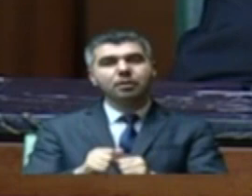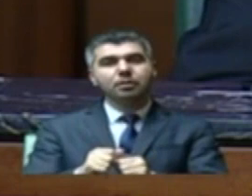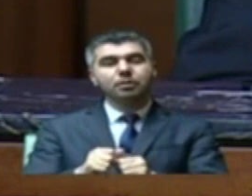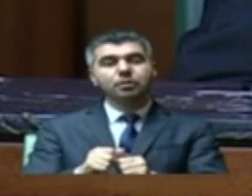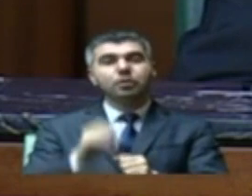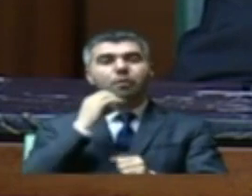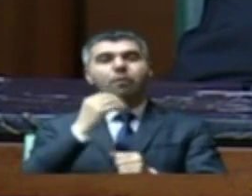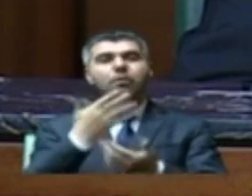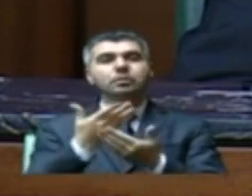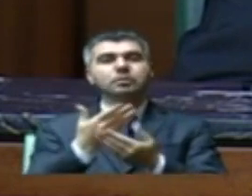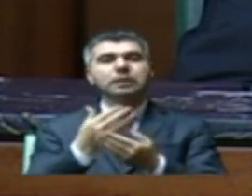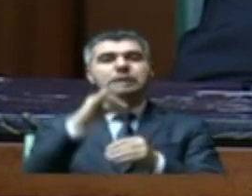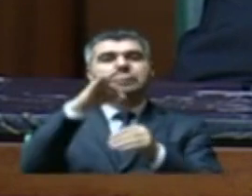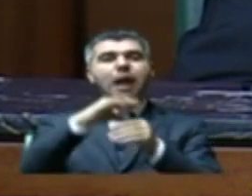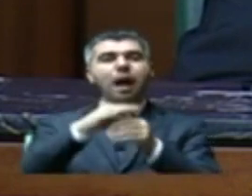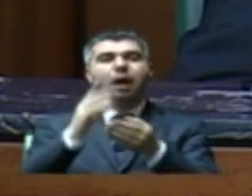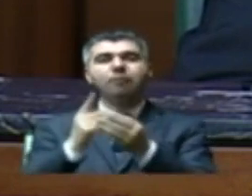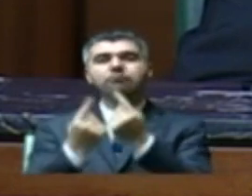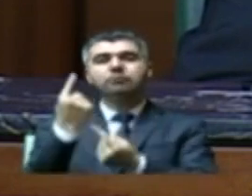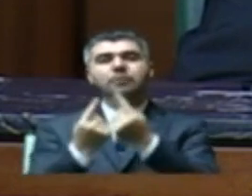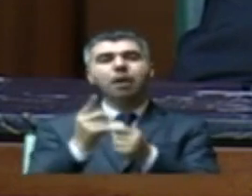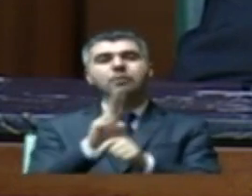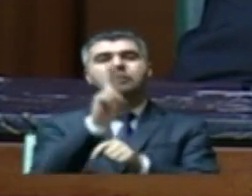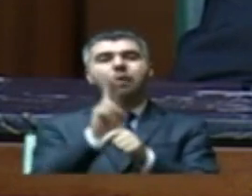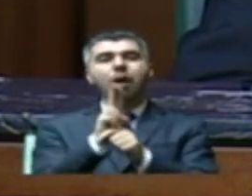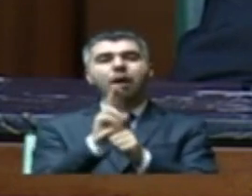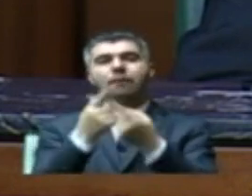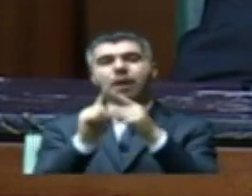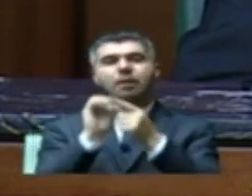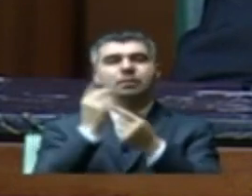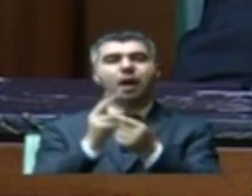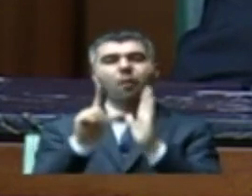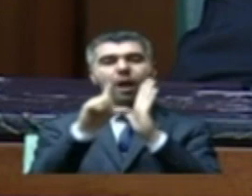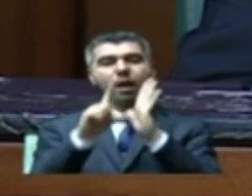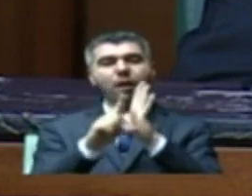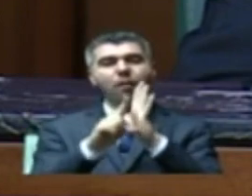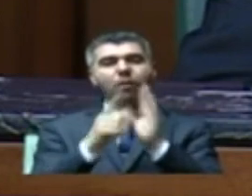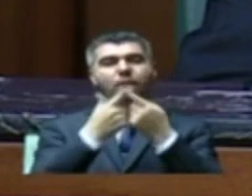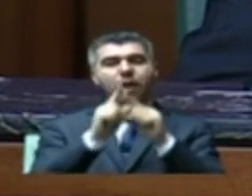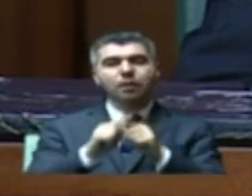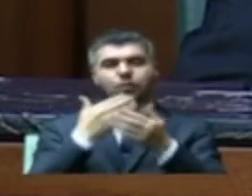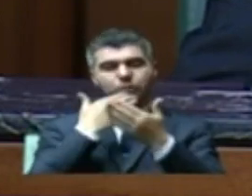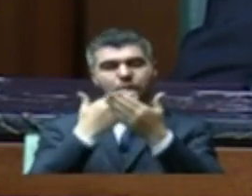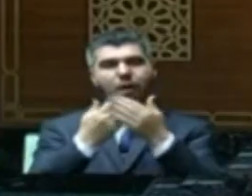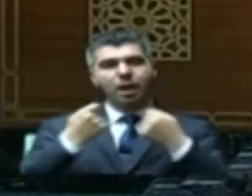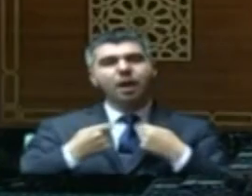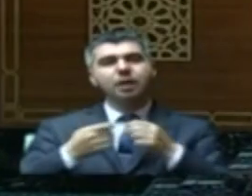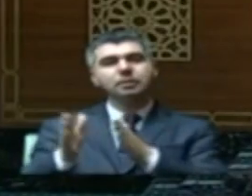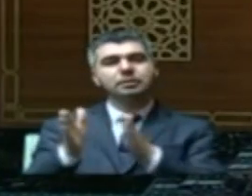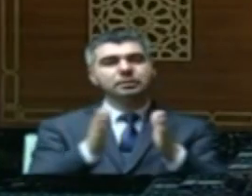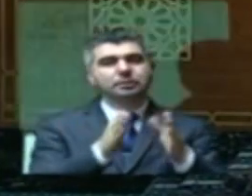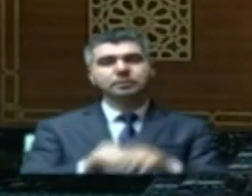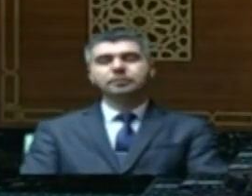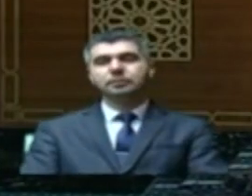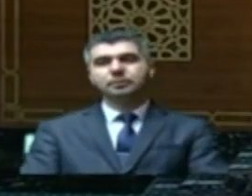عامة تشريعية ستخصص للدراسة والتصويت على عدد من النصوص الجاهزة. شكرا سيد الرئيس. شكرا